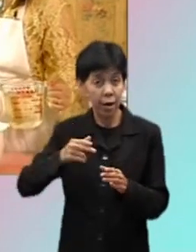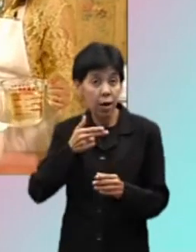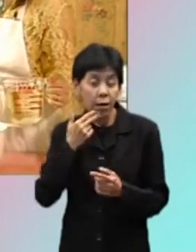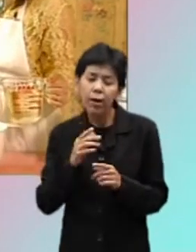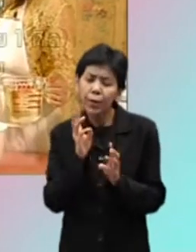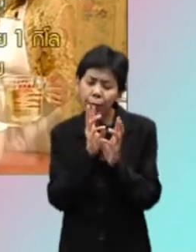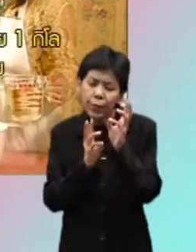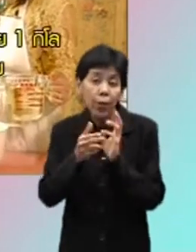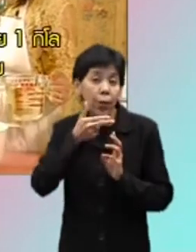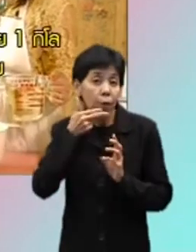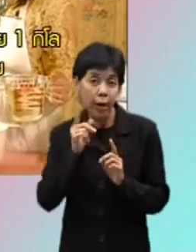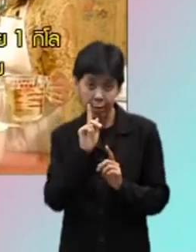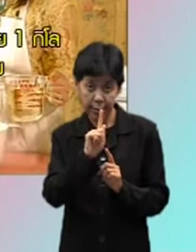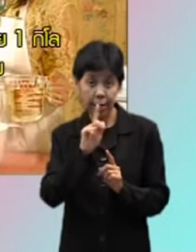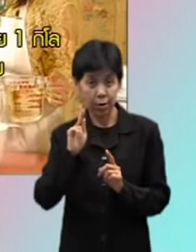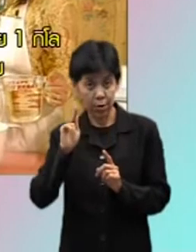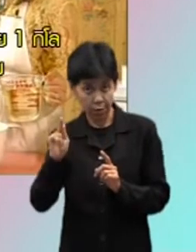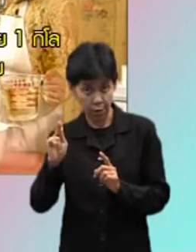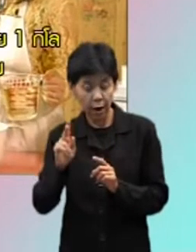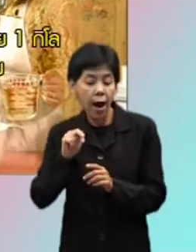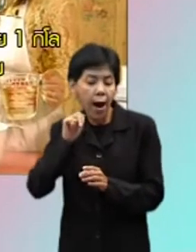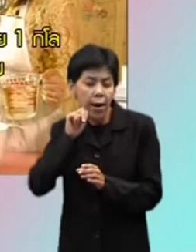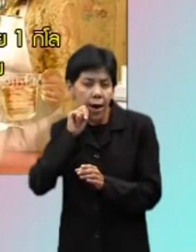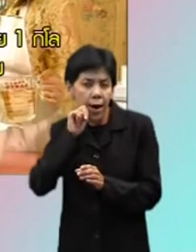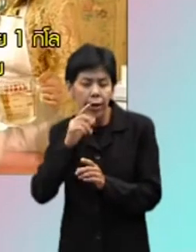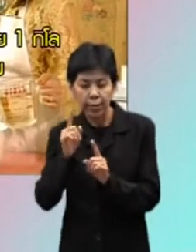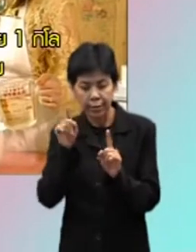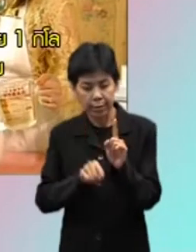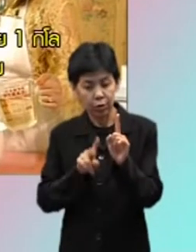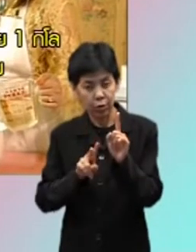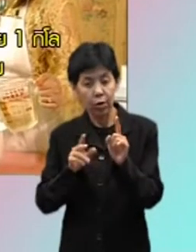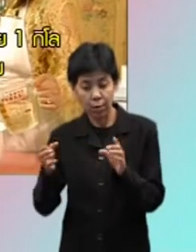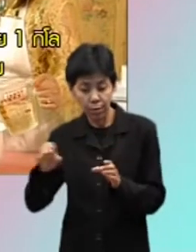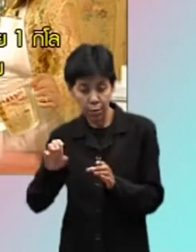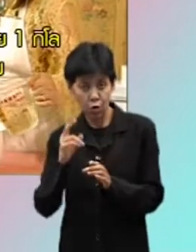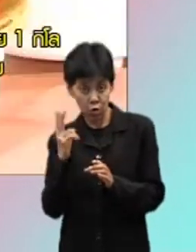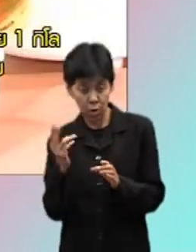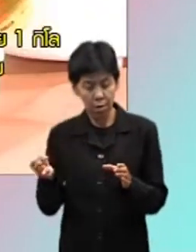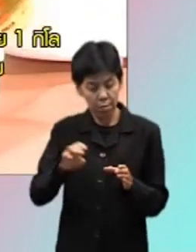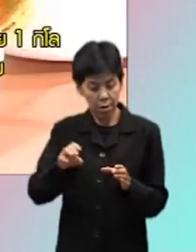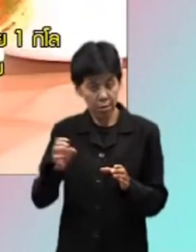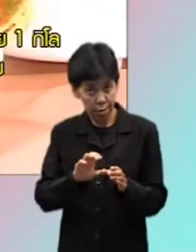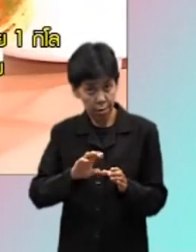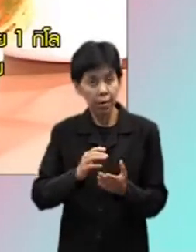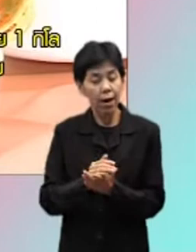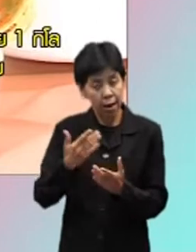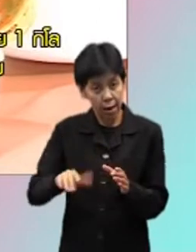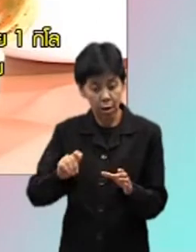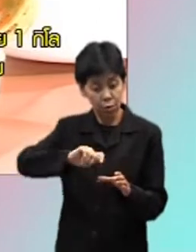าลทราย1กิโลจะใช้น้ำ1เศษ 1/2 ถ้วยนะคะน้ำ1เศษ 1/2 ถ้วยแล้ว